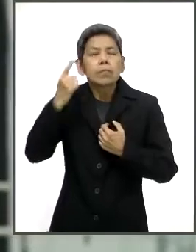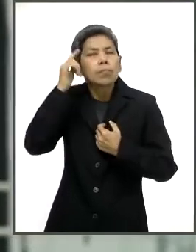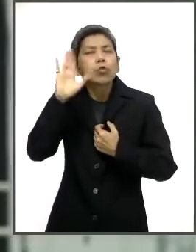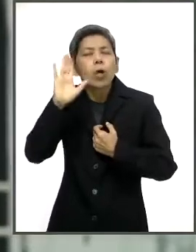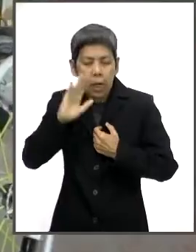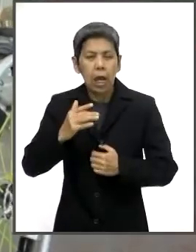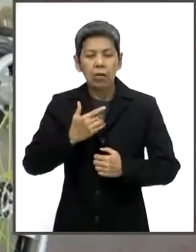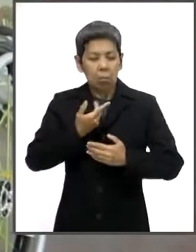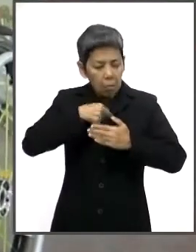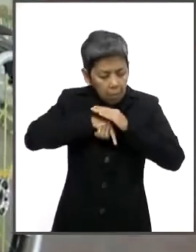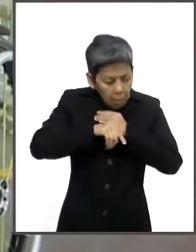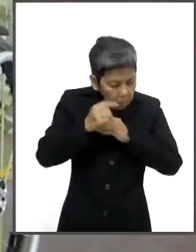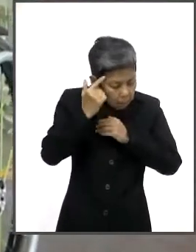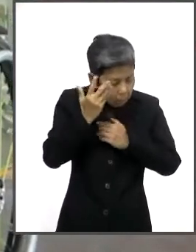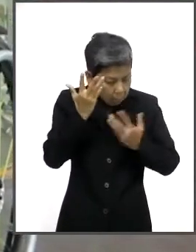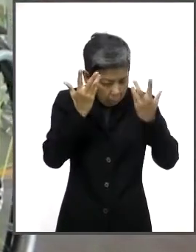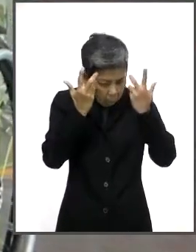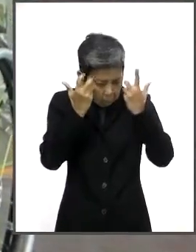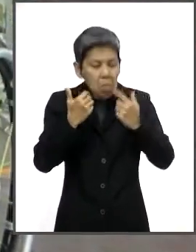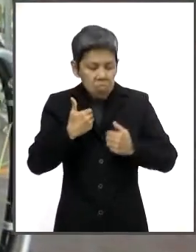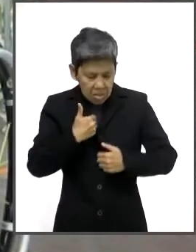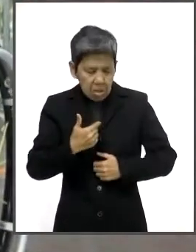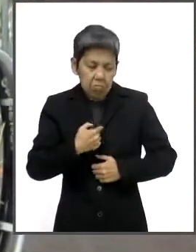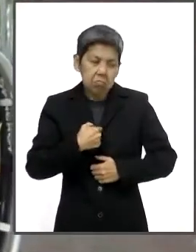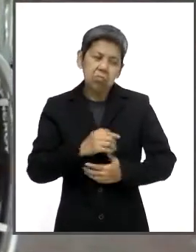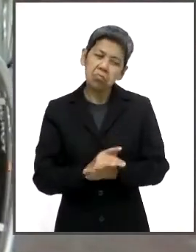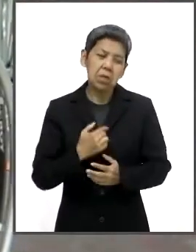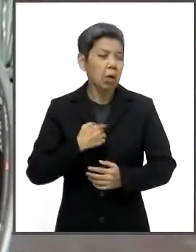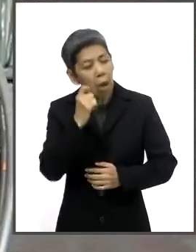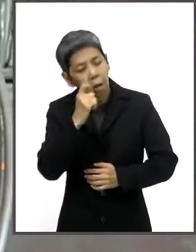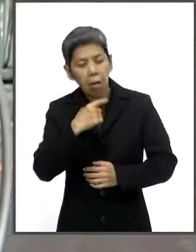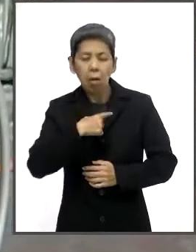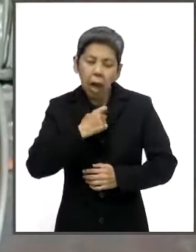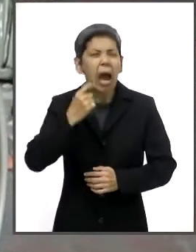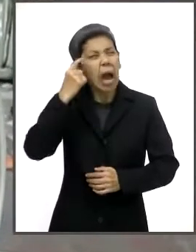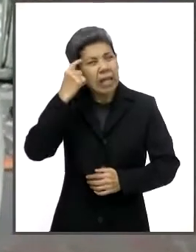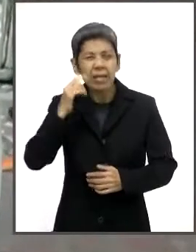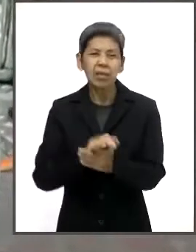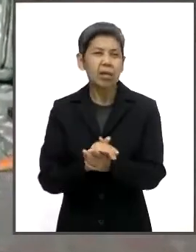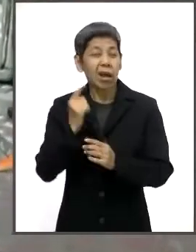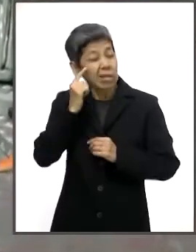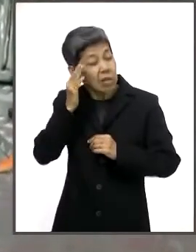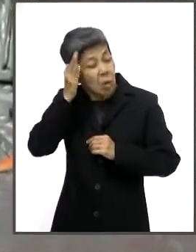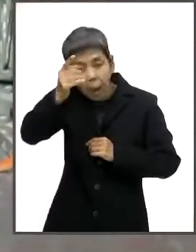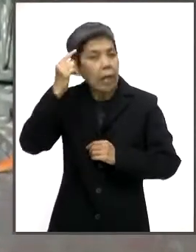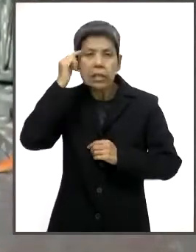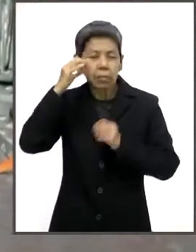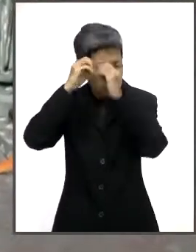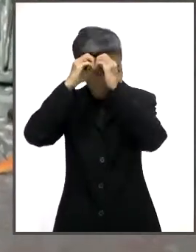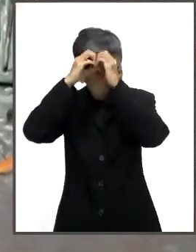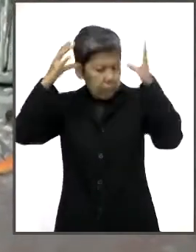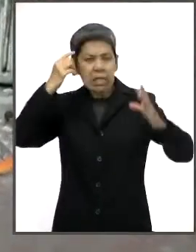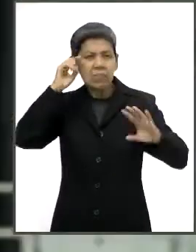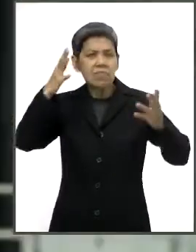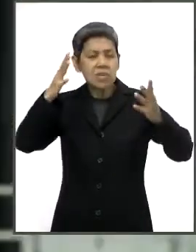กข์ใจแต่จริงๆแล้วเรามองกับตัวเองตลอดเลยว่าเดี๋ยวเราก็ตายเรามองอย่างนั้นเราไม่ได้มองถึงอนาคตเราเลยเรามองแค่ว่